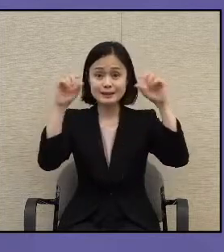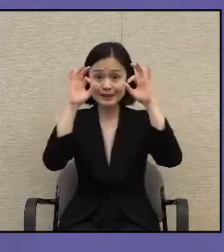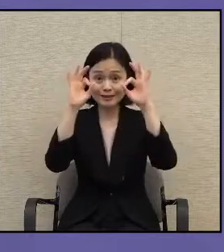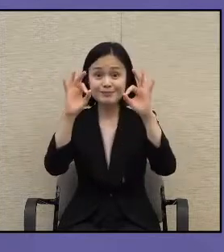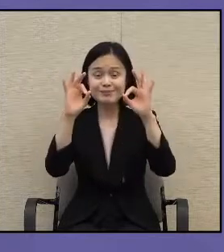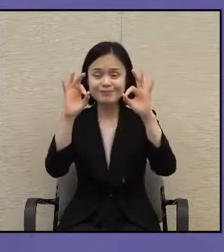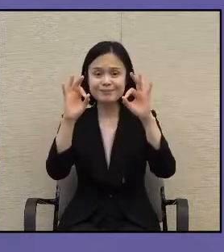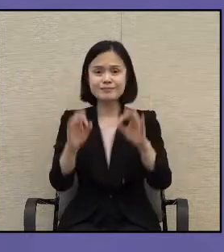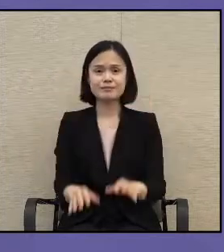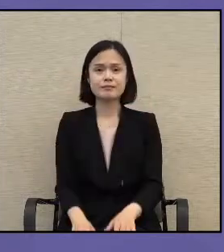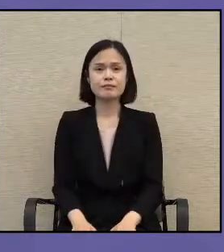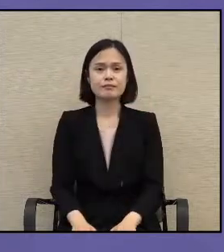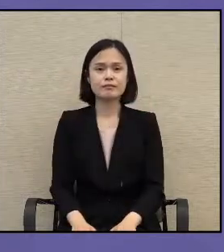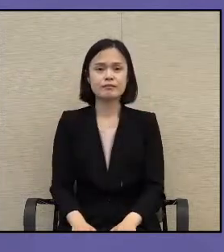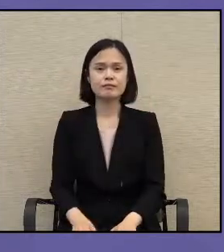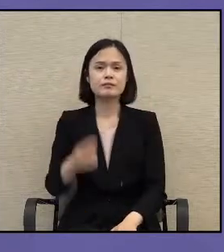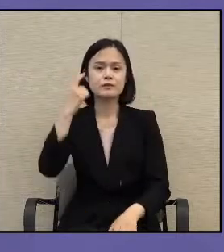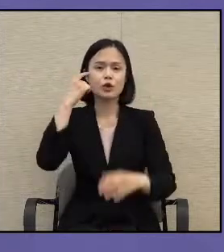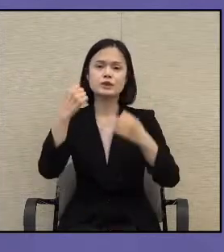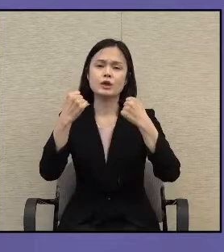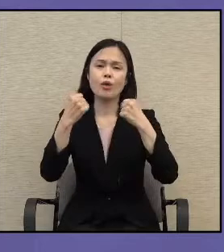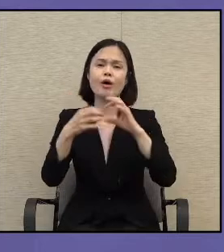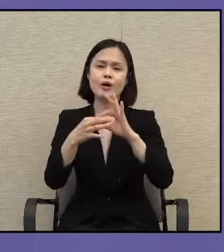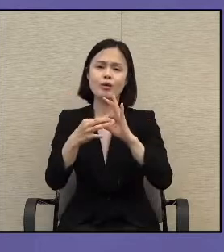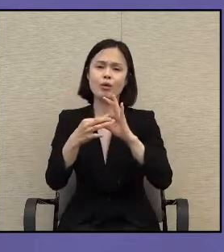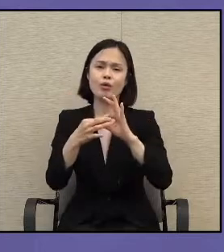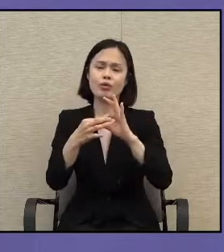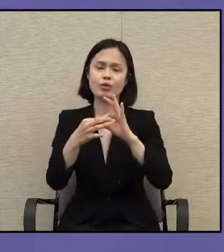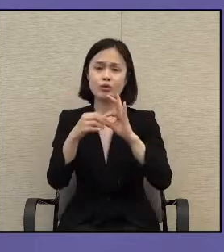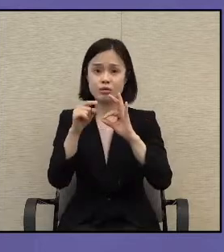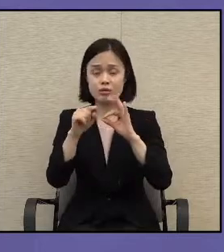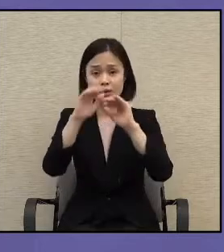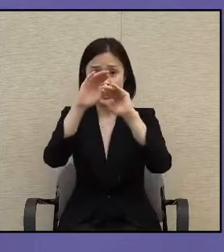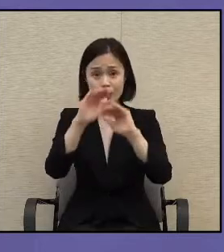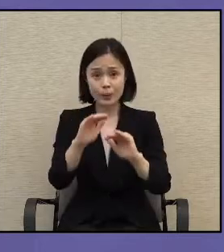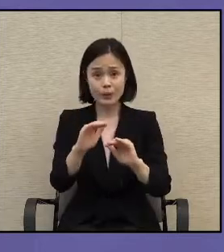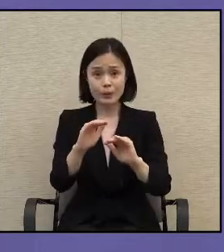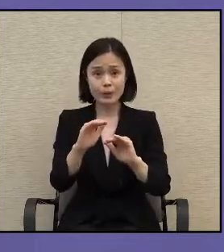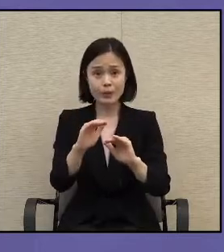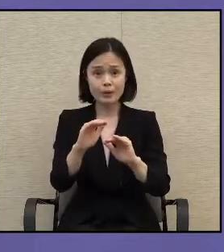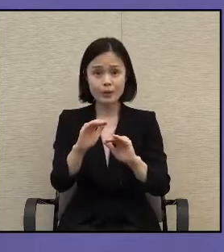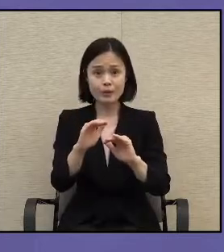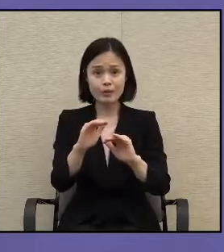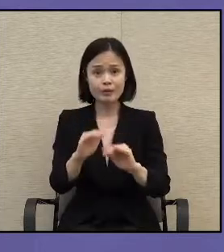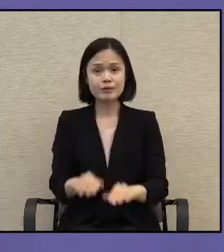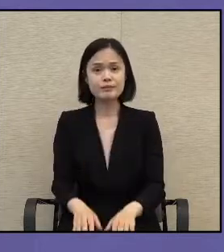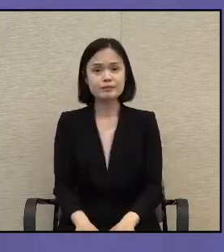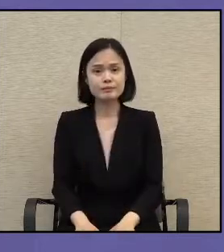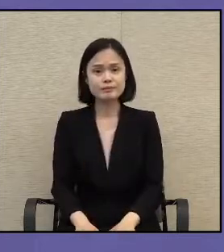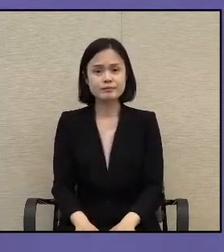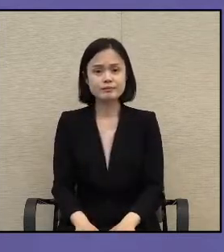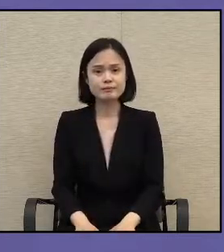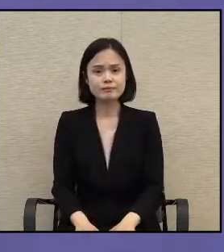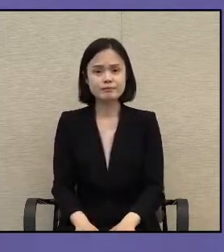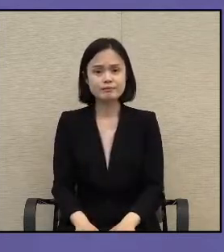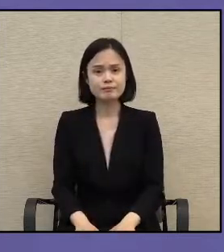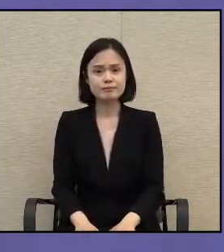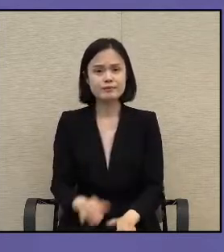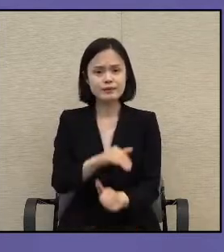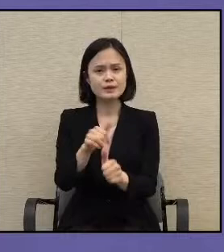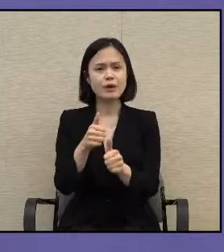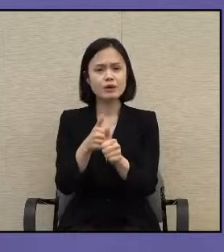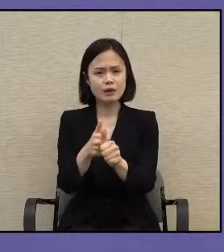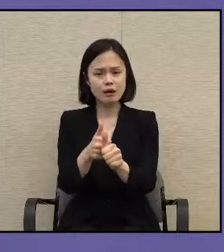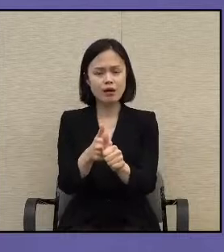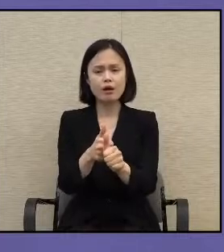거죠. 정신건강에서 그 부분이 소득 수준에 따라서 굉장히 좀 차이들이 발생한다라고 하는